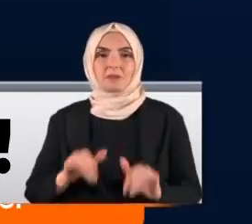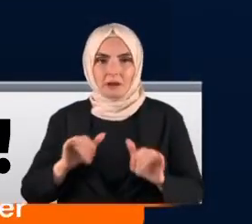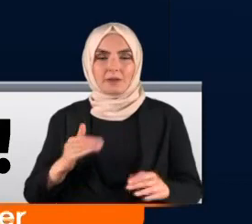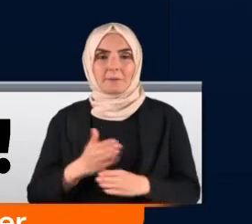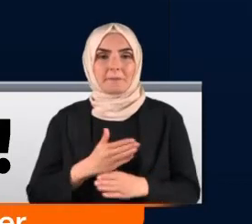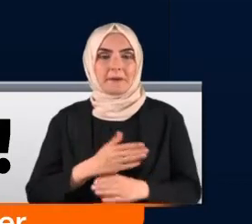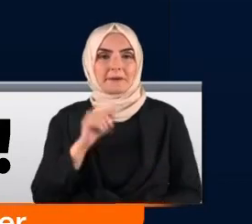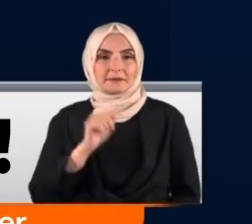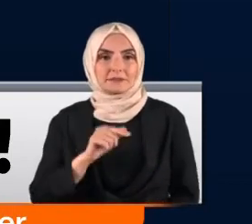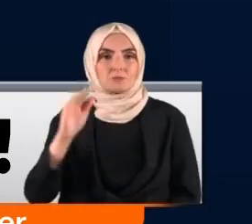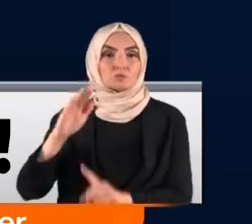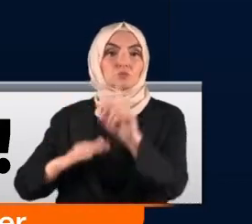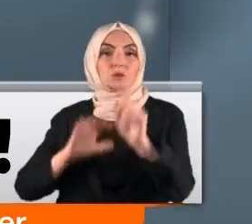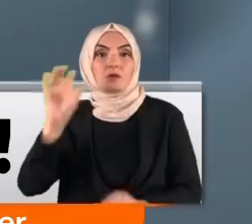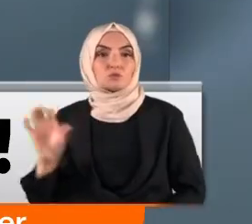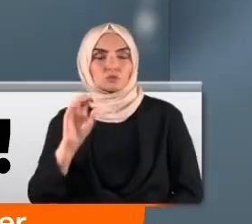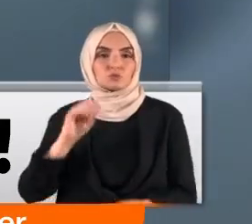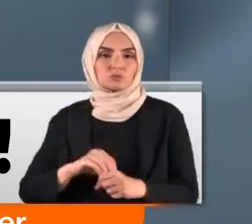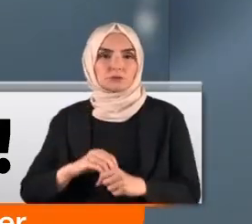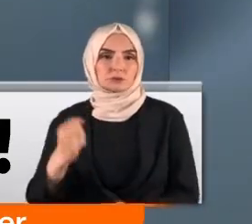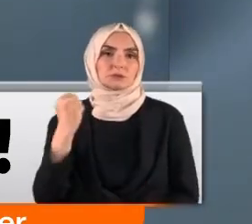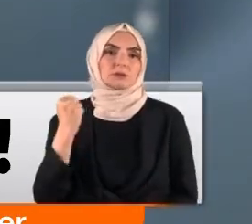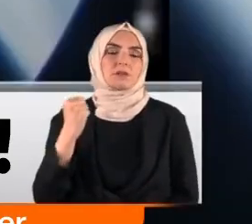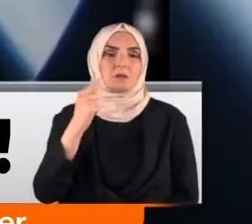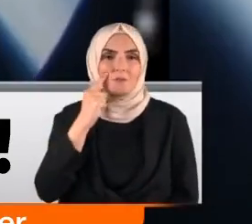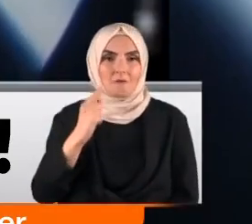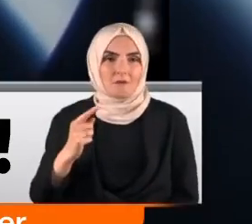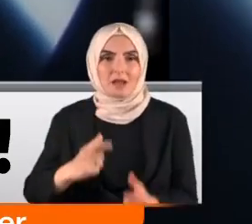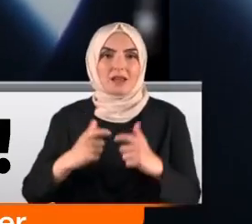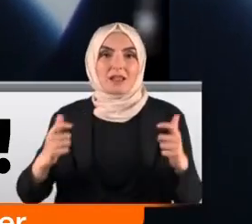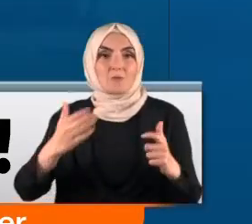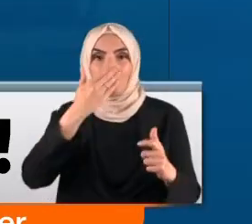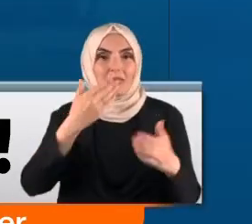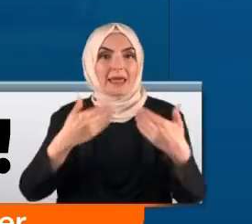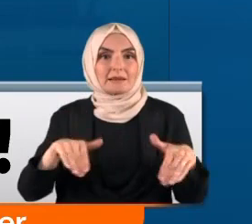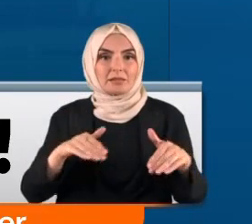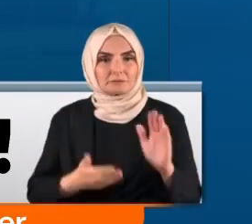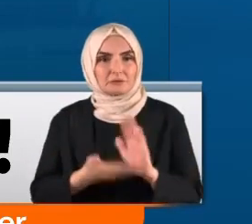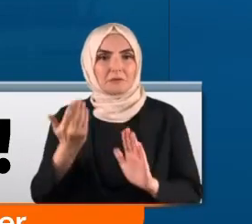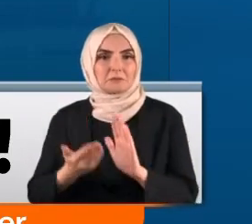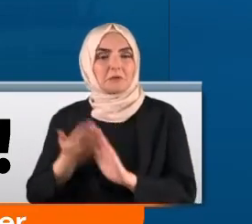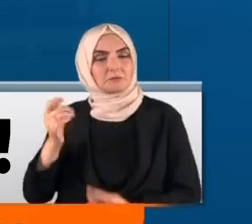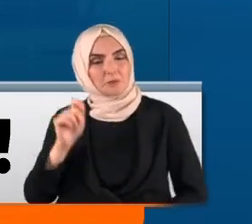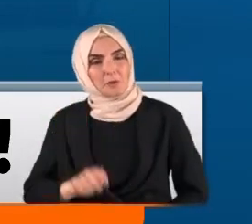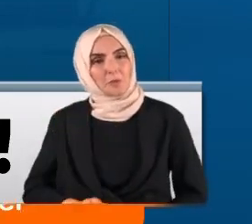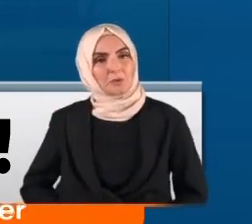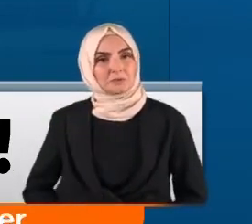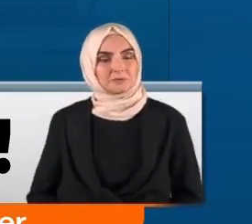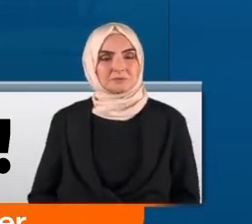materyal uzay turizminde de dayanıklılığıyla gelişmelerin önündeki engelleri bir bir kaldırıyor. Must be pressurized